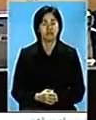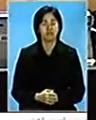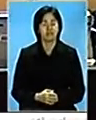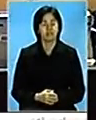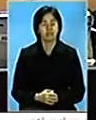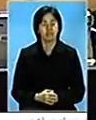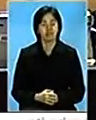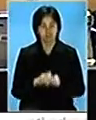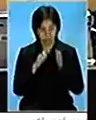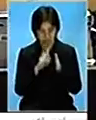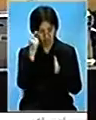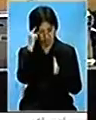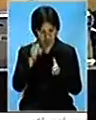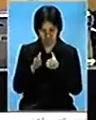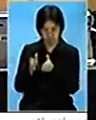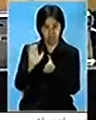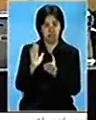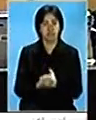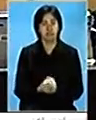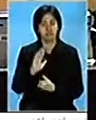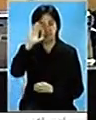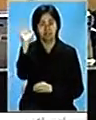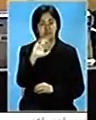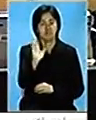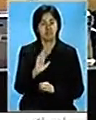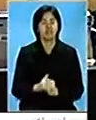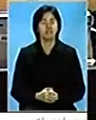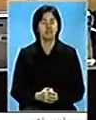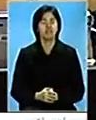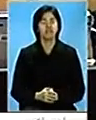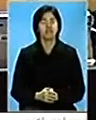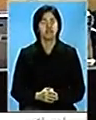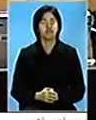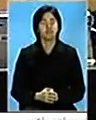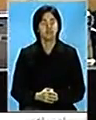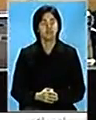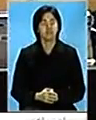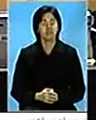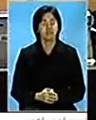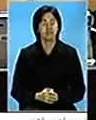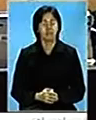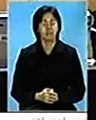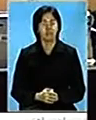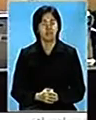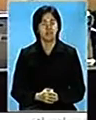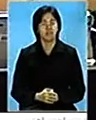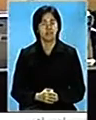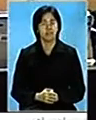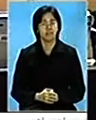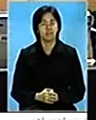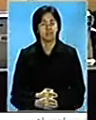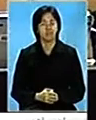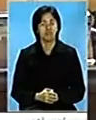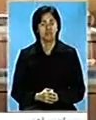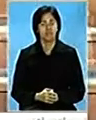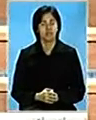ครับอย่าไปพาดพิงเดี๋ยวท่านสมาชิกก็จะประท้วงอีกนะครับเชิญ ท่านประ